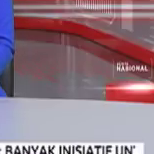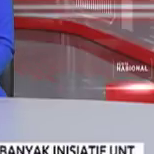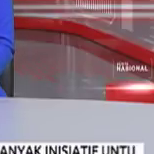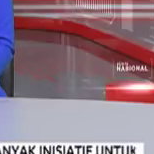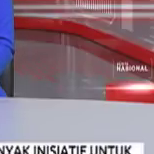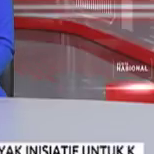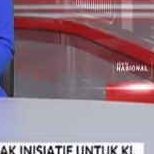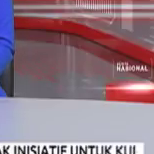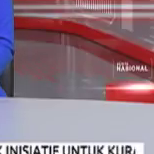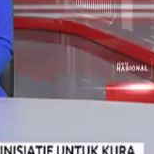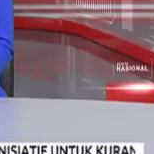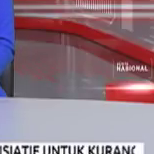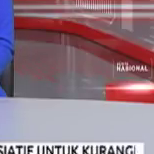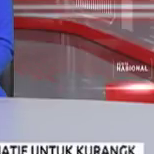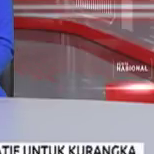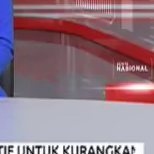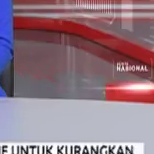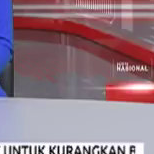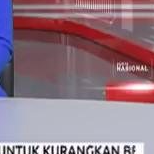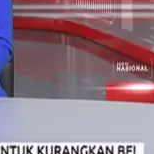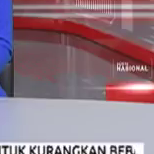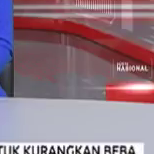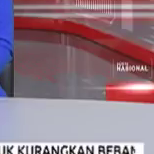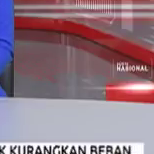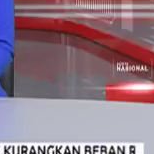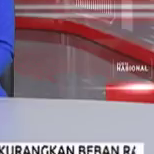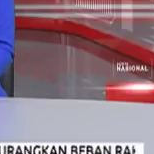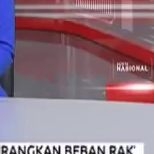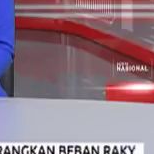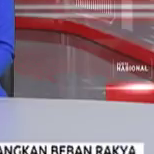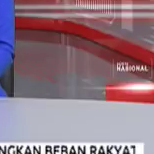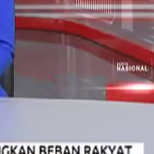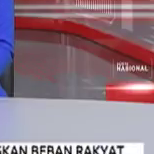My Freeview saluran 123 atau